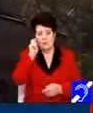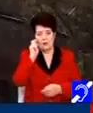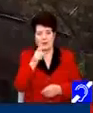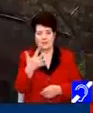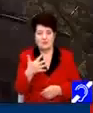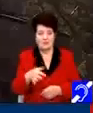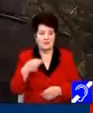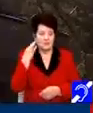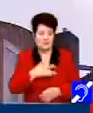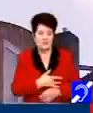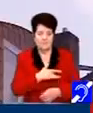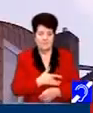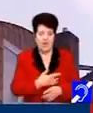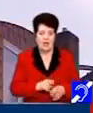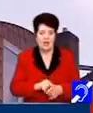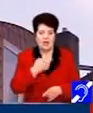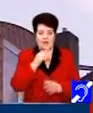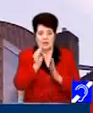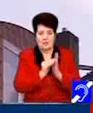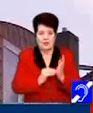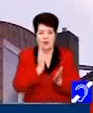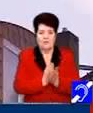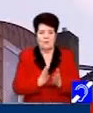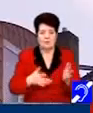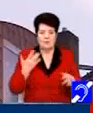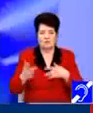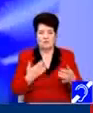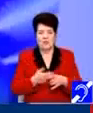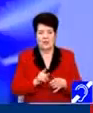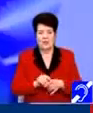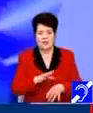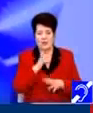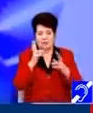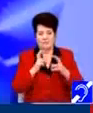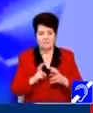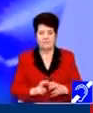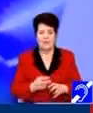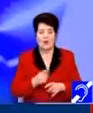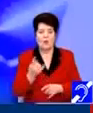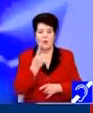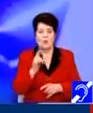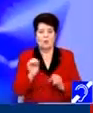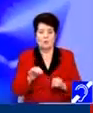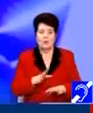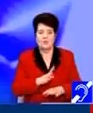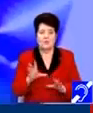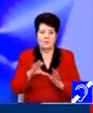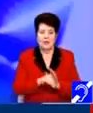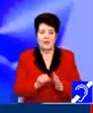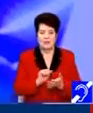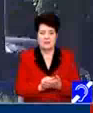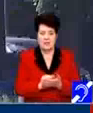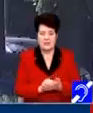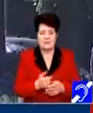acuzat în același dosar cu victima. Anchetatorii spun că există mai multe scenarii după care își conduc investigațiile. Unul dintre acestea ar fi că cineva implicat în dosarul